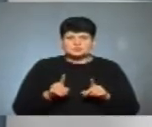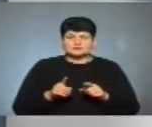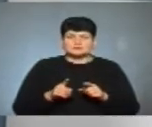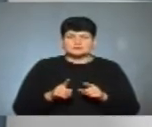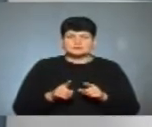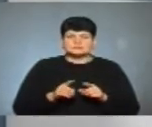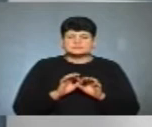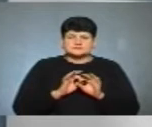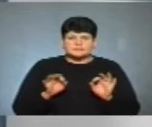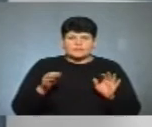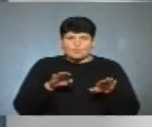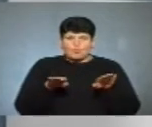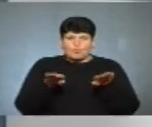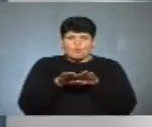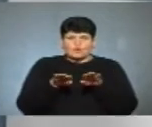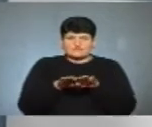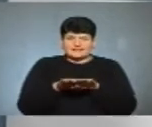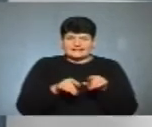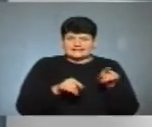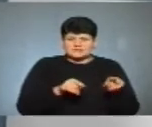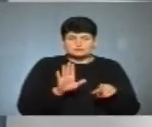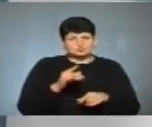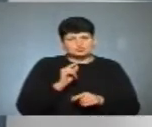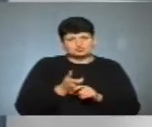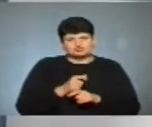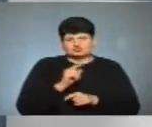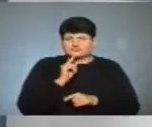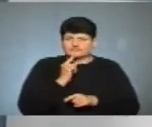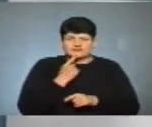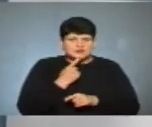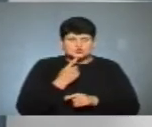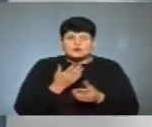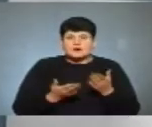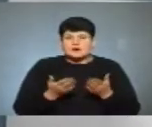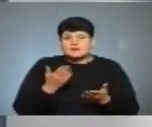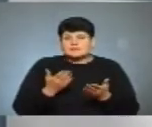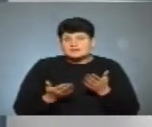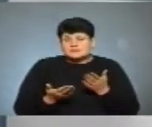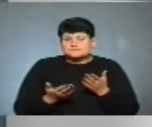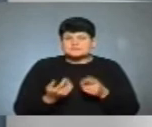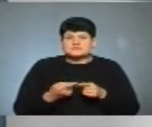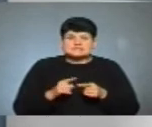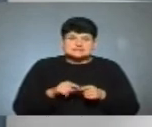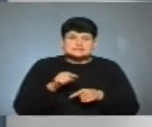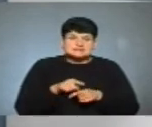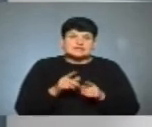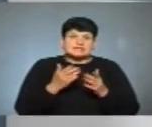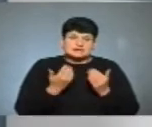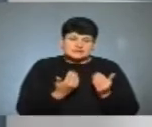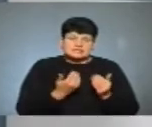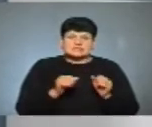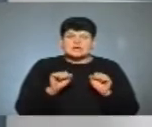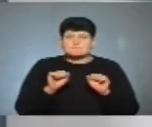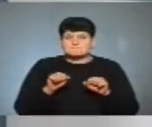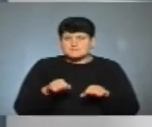раціонально порівняти їх, буде дуже важко. Ну, але, скажімо, це їхнє право,